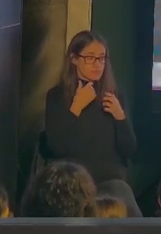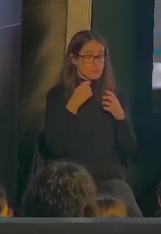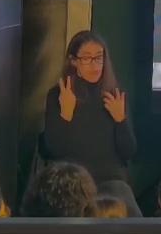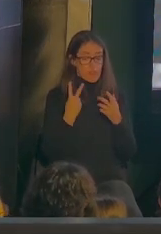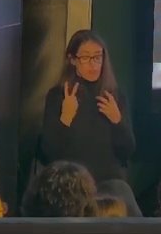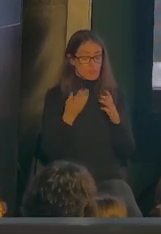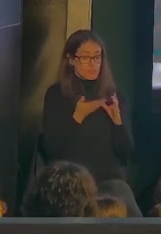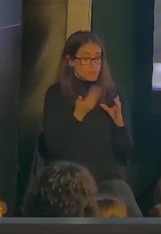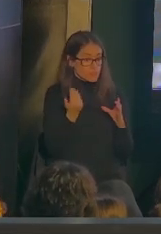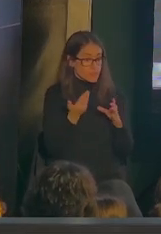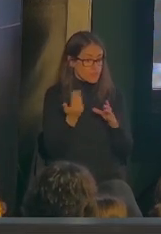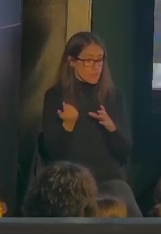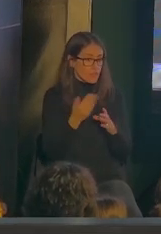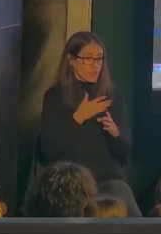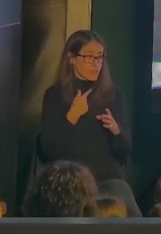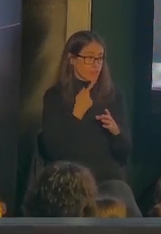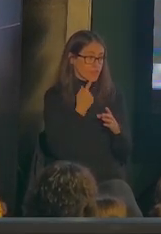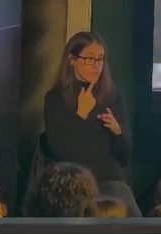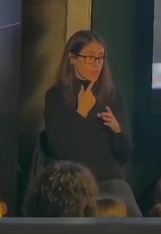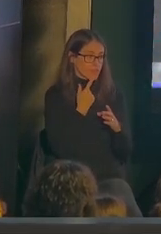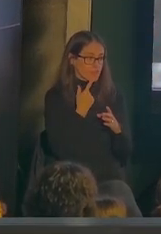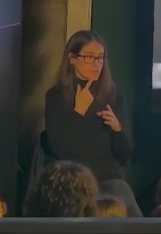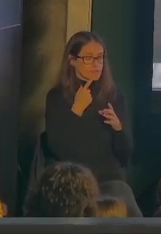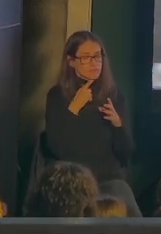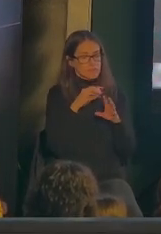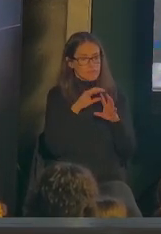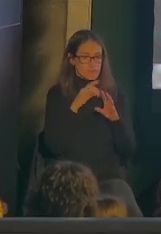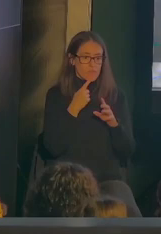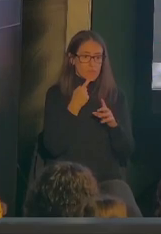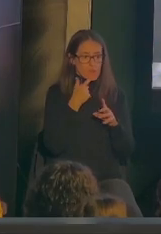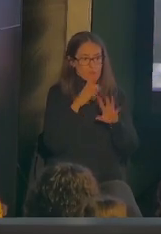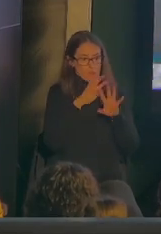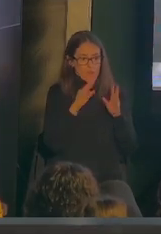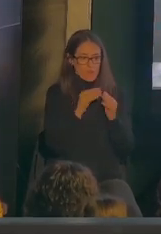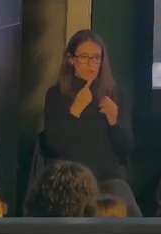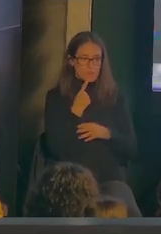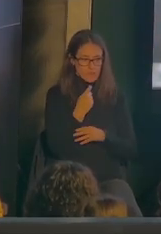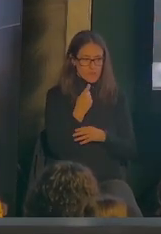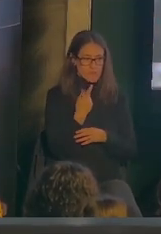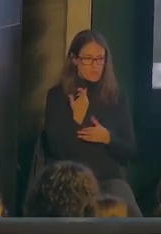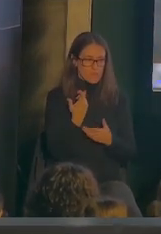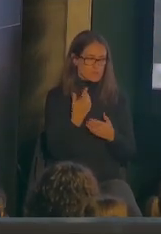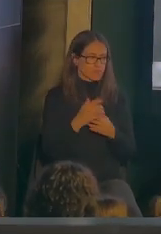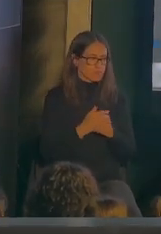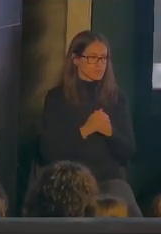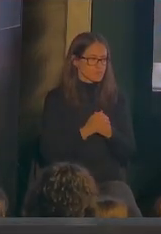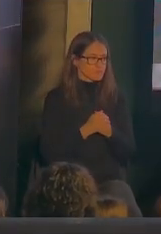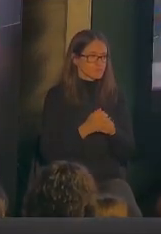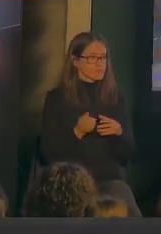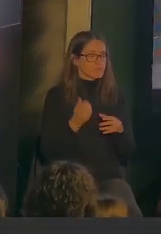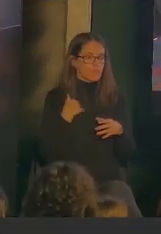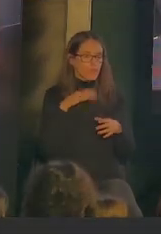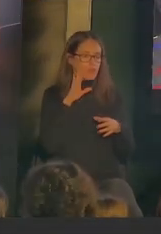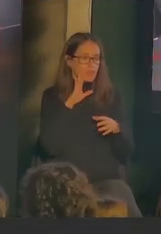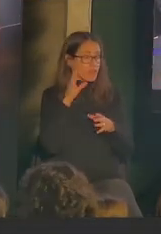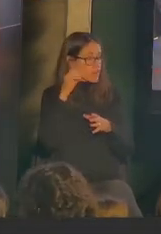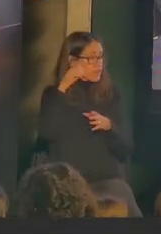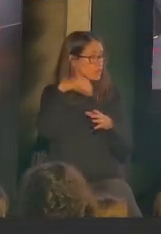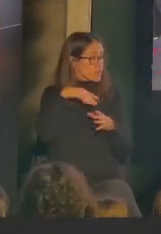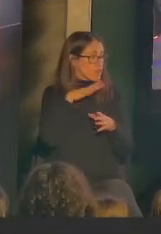tant, s'ha complicat la cosa. Vale, aquí hem afegit l'aigua, hem